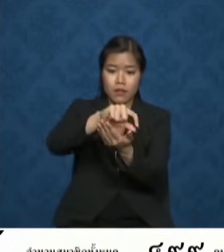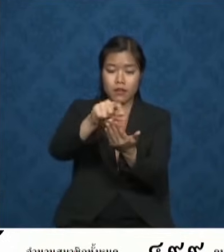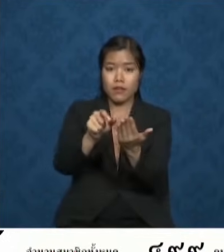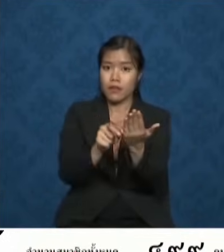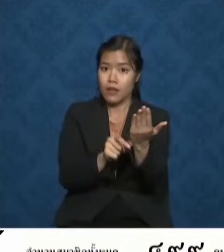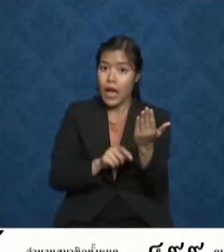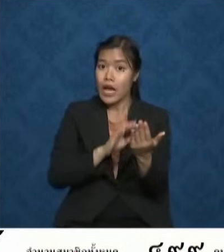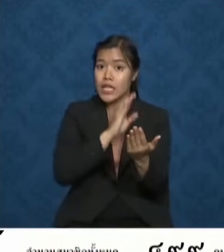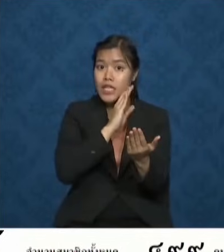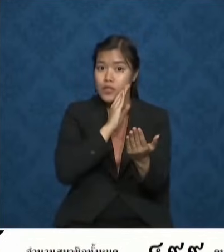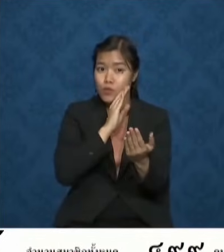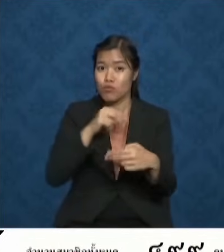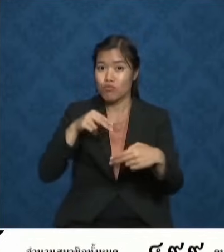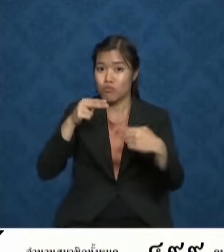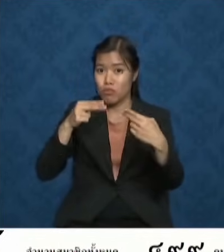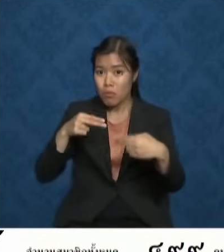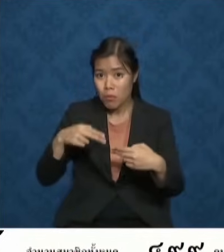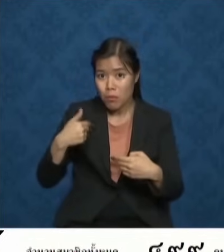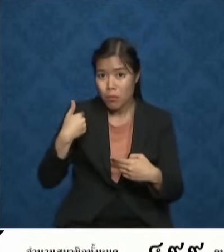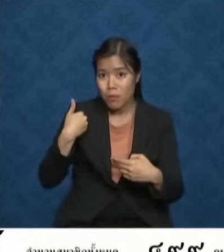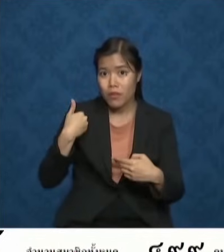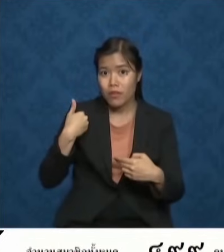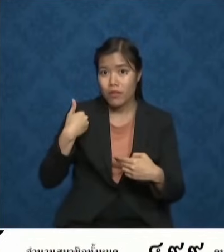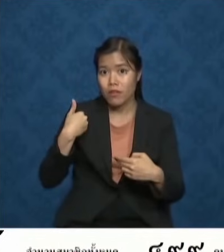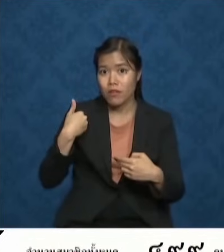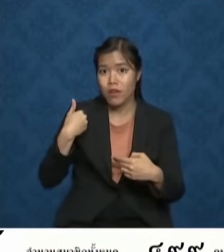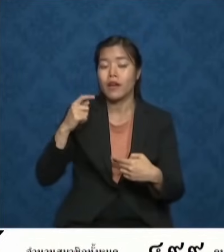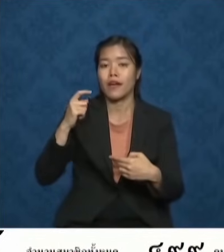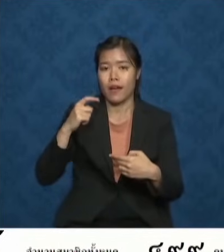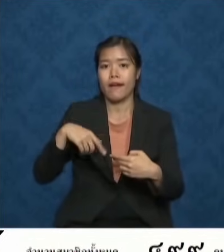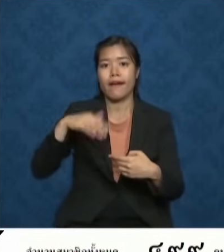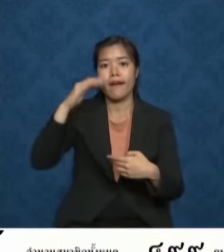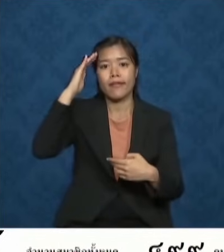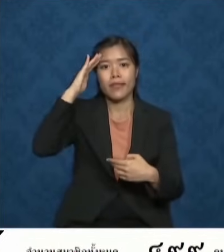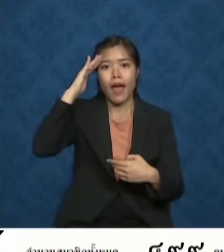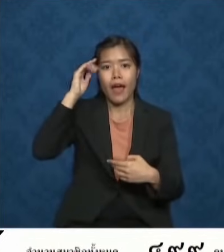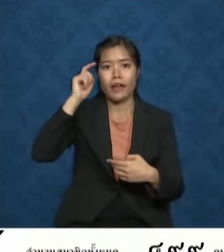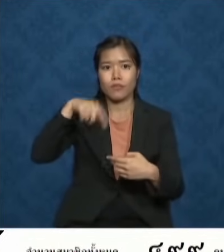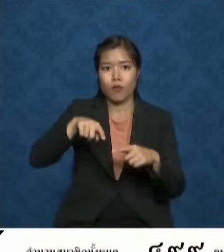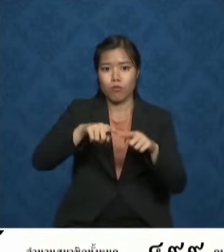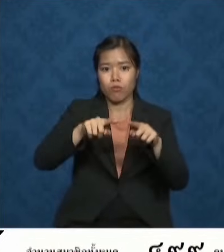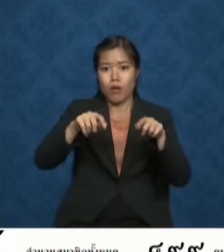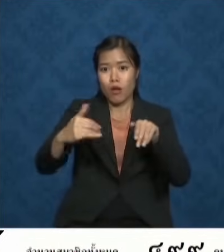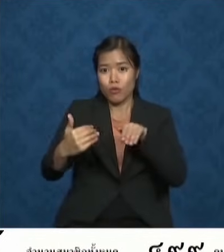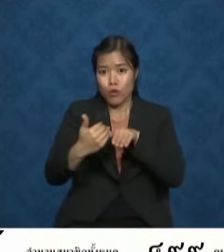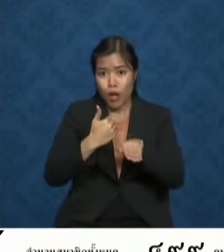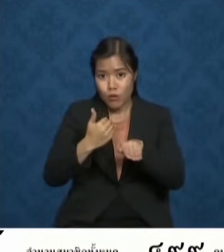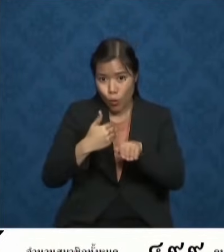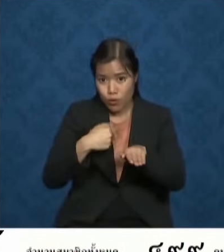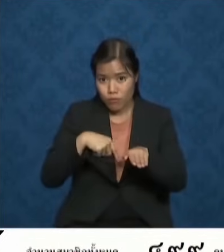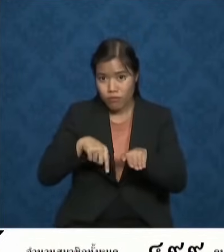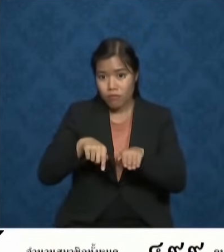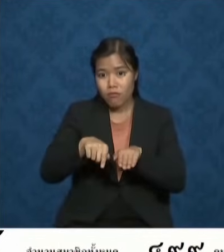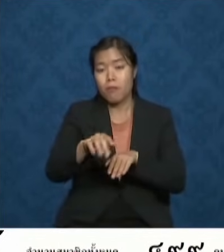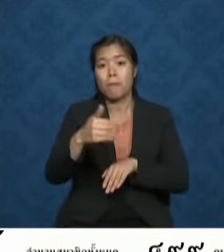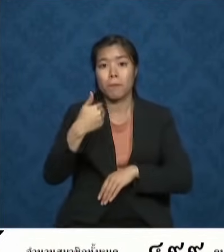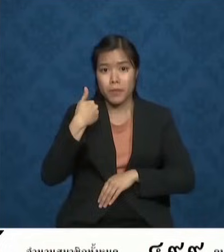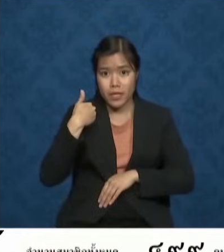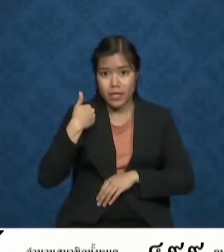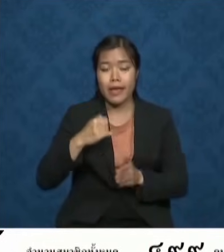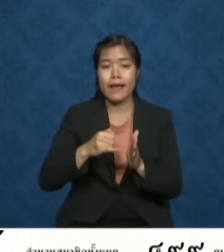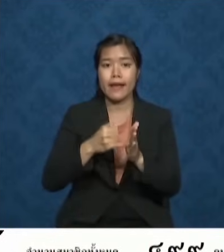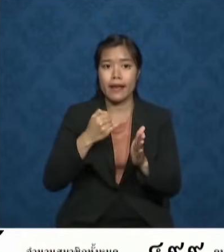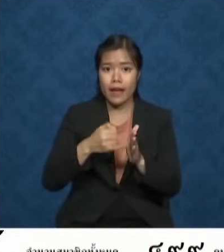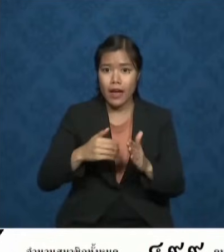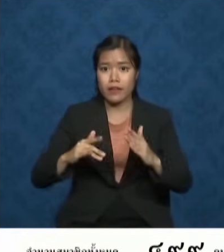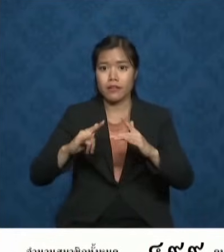าที่เหล่านี้ทหารต้องไปตั้งฐานทัพได้ต้องเป็นถนนทางผ่านได้ฐานตั้งฐ